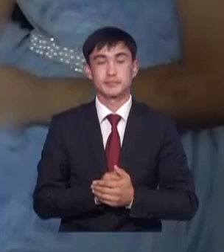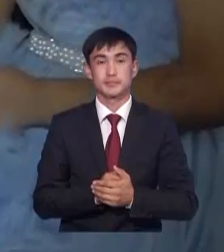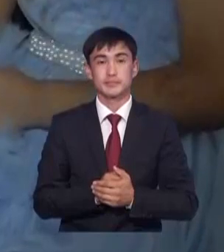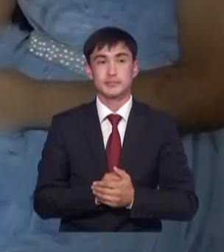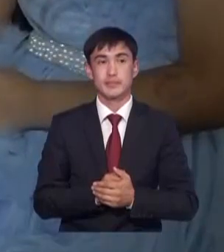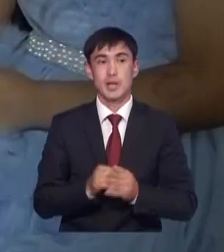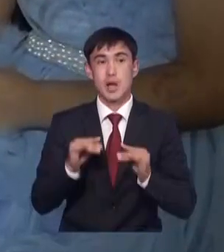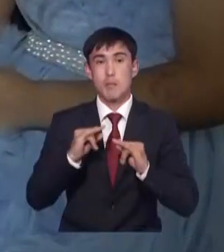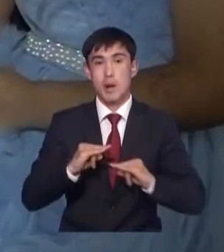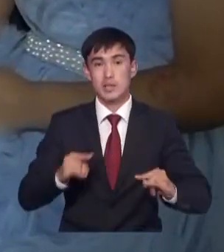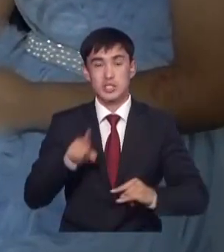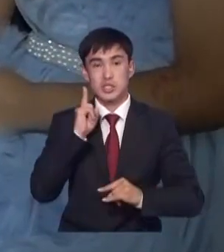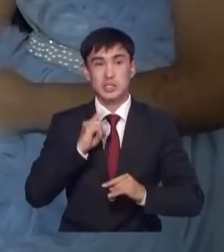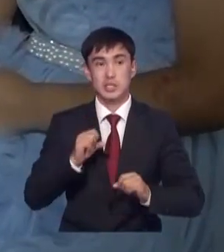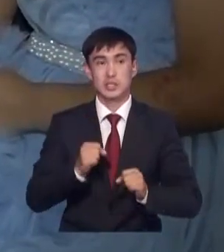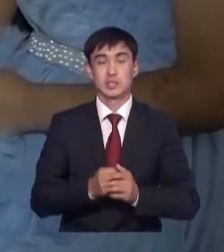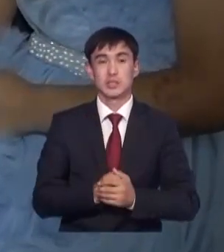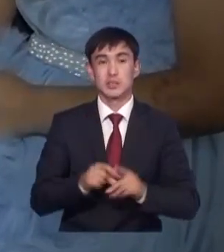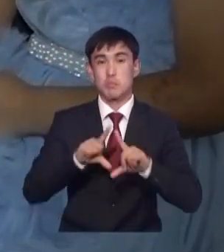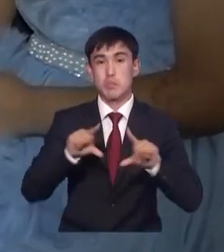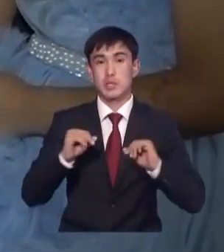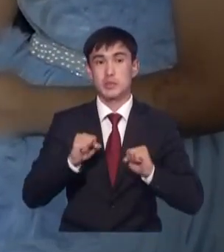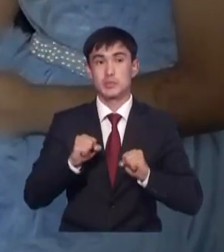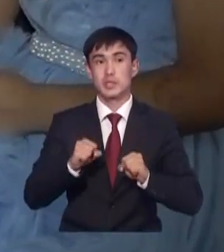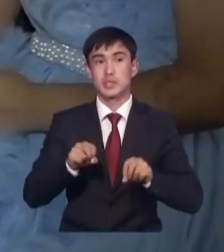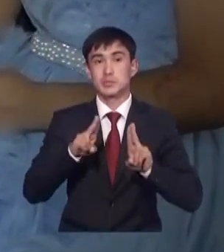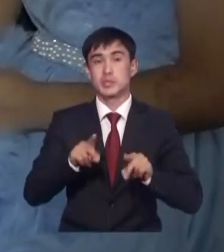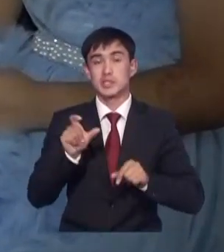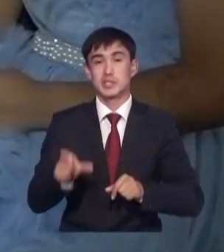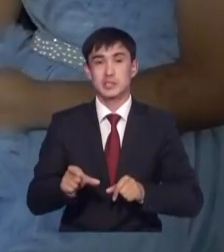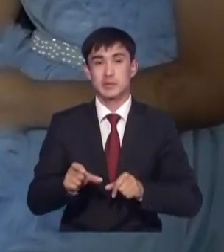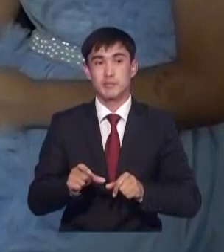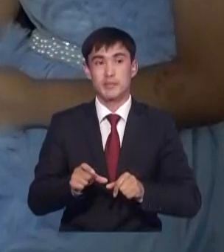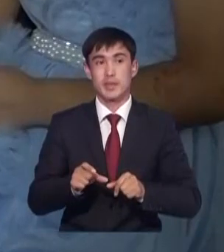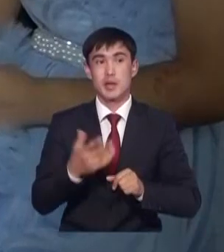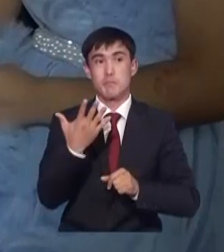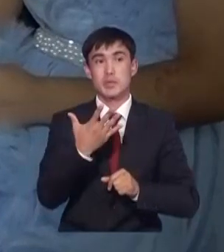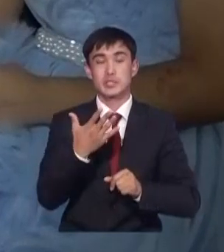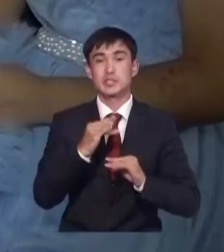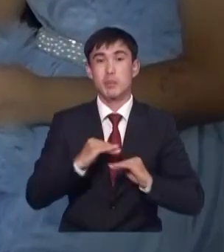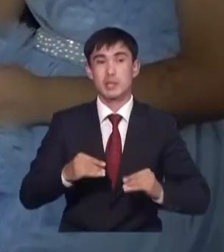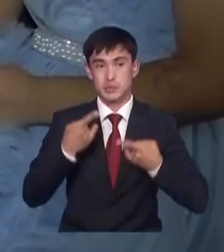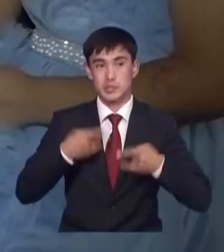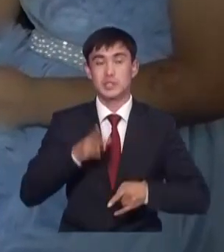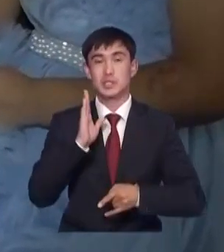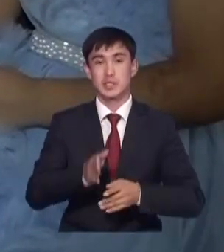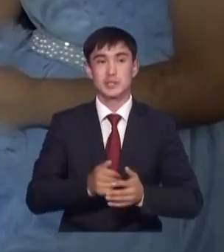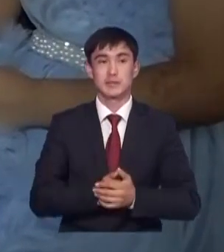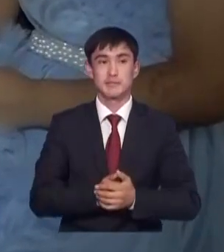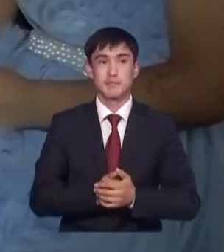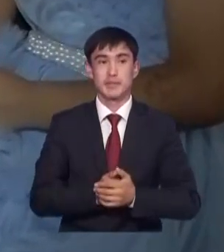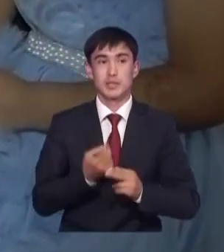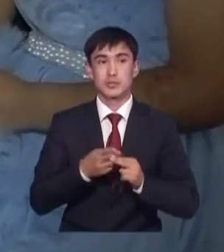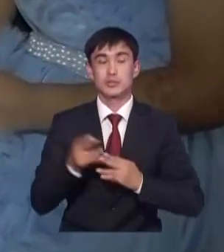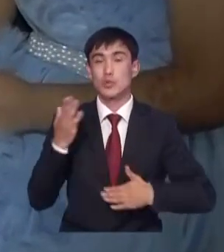Ақсу ауданы балалар мен жасөспірімдер спорт мектебінің кадр бөлімінің инспекторымын. Бұйыртса 5-ші баламыз дүниеге келеді. Сол